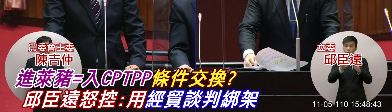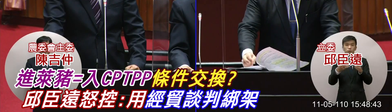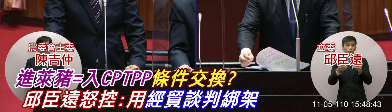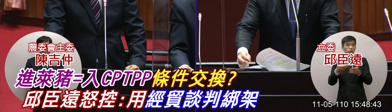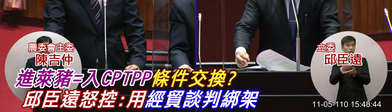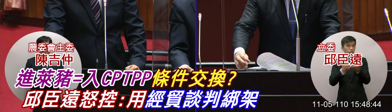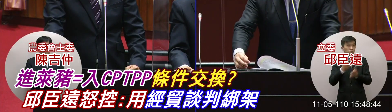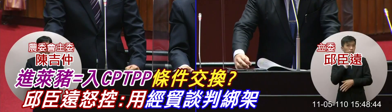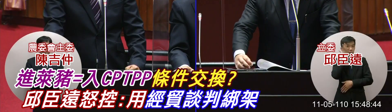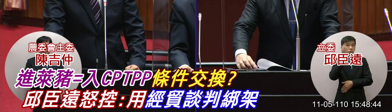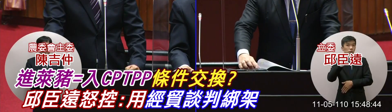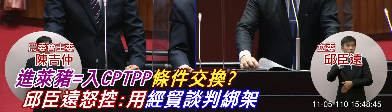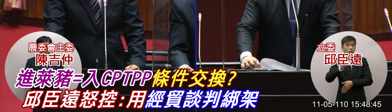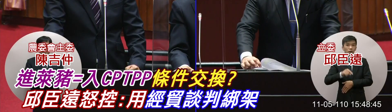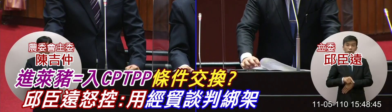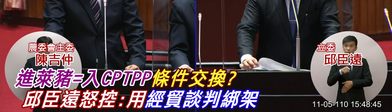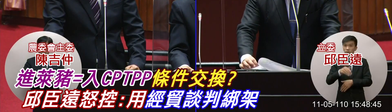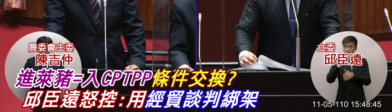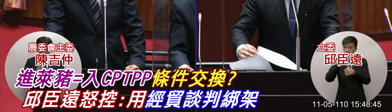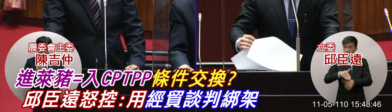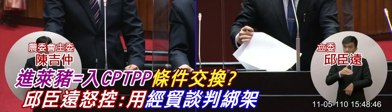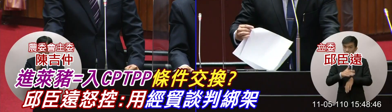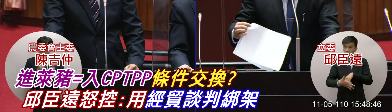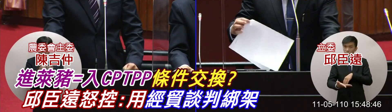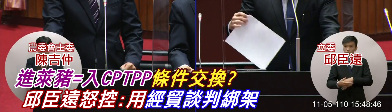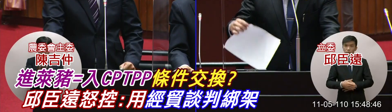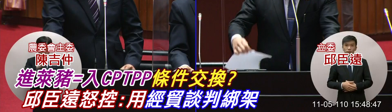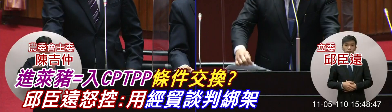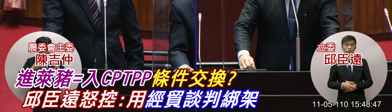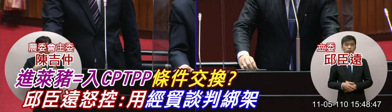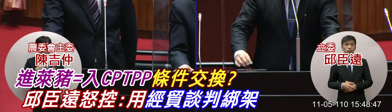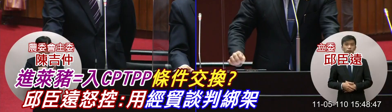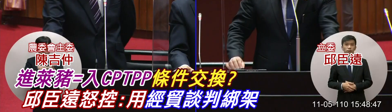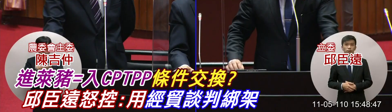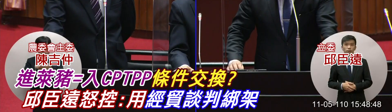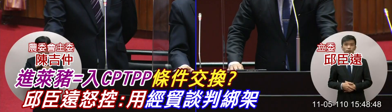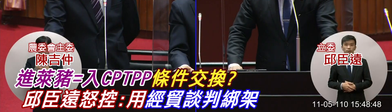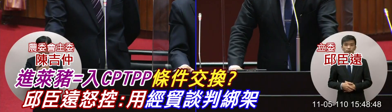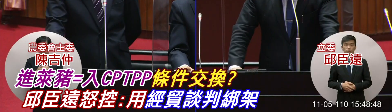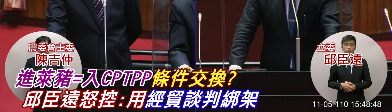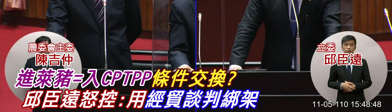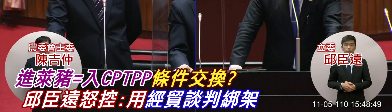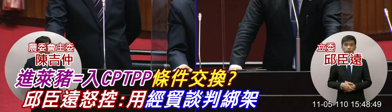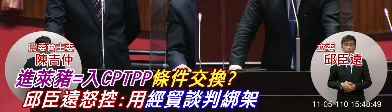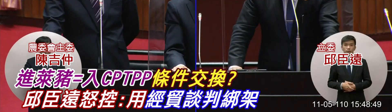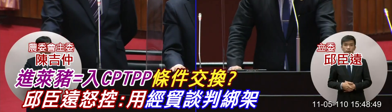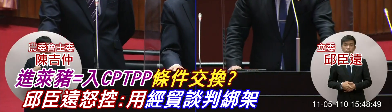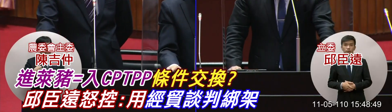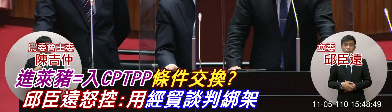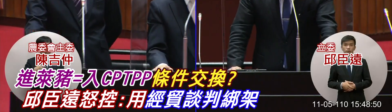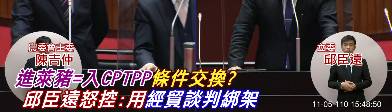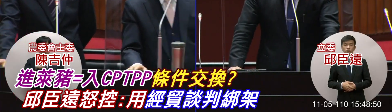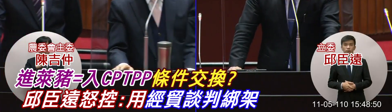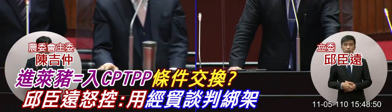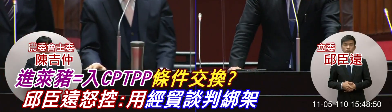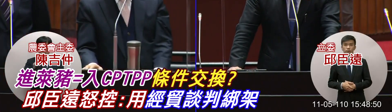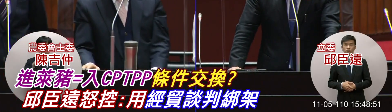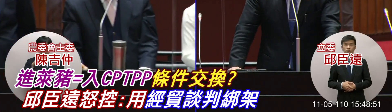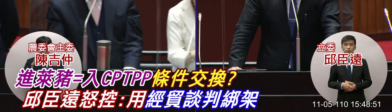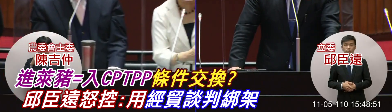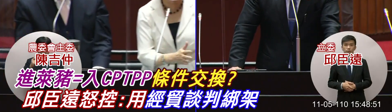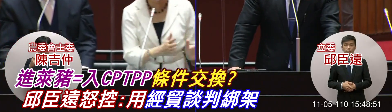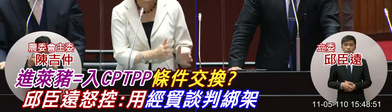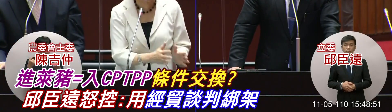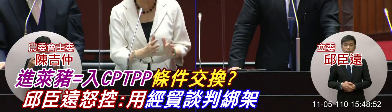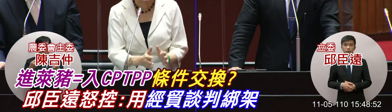样子功亏一篑？ 确实哈，我们十一个国都要去争取。那这个部分呢，我们的这个OTA 呢，都会